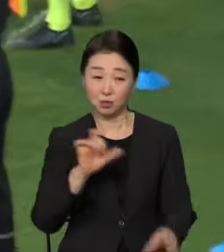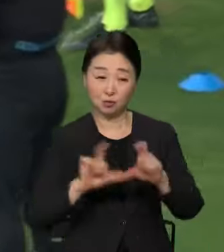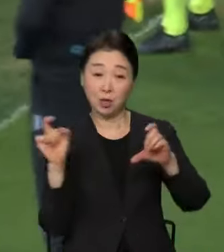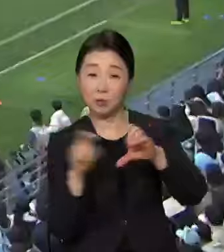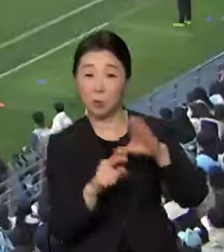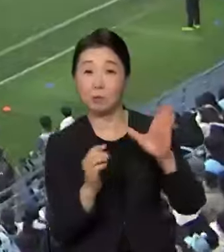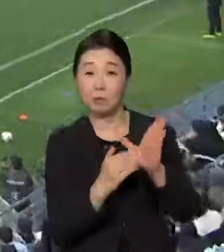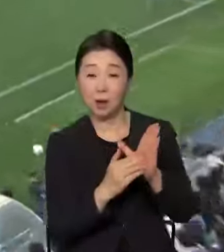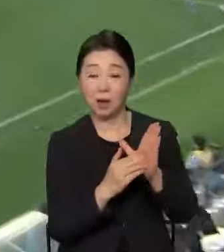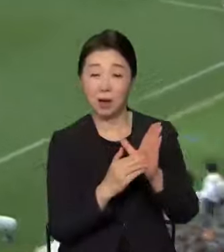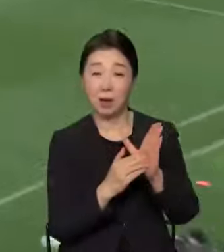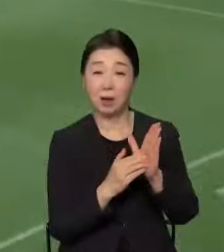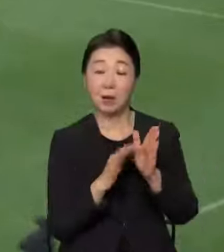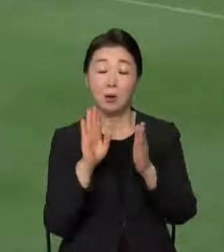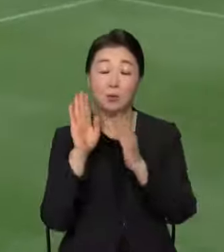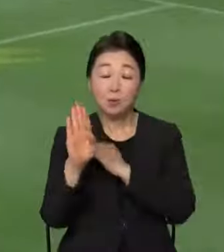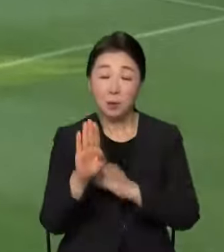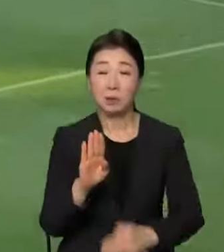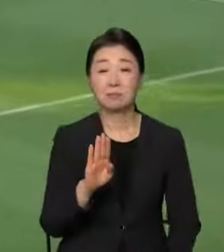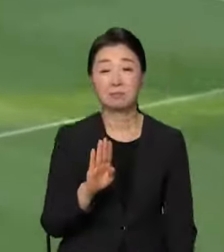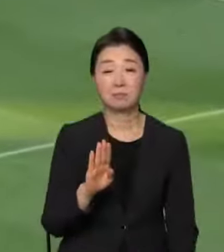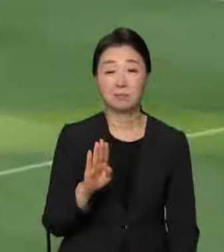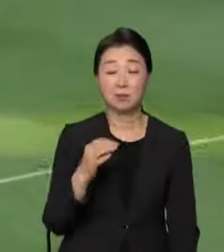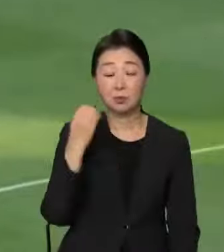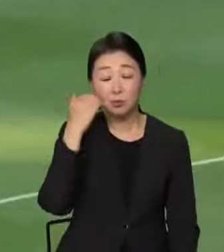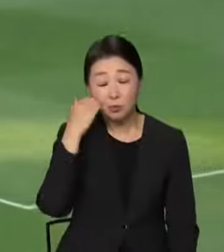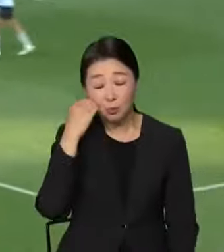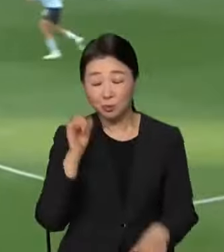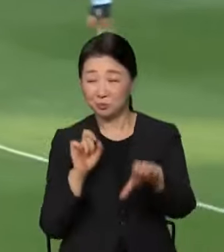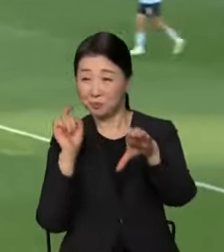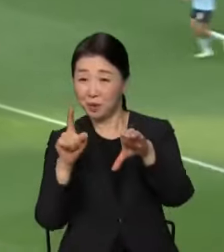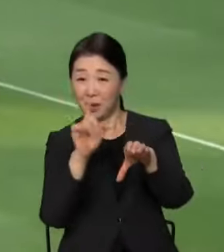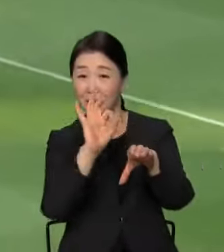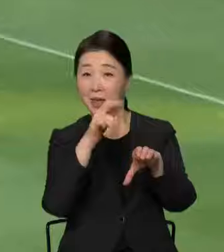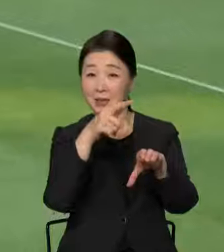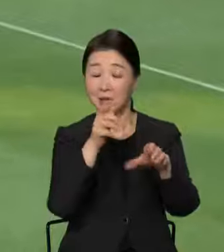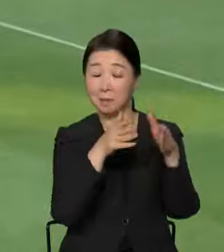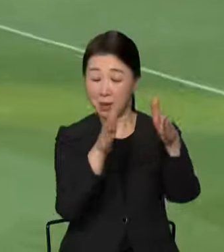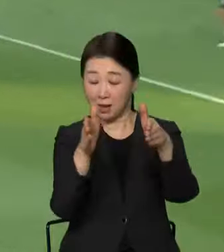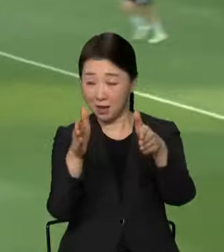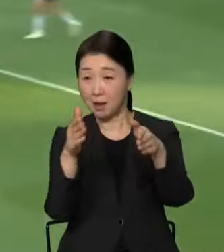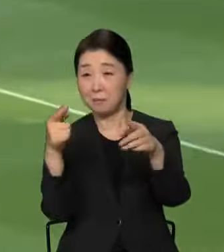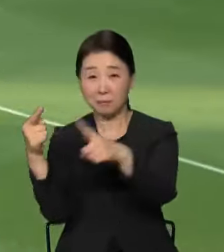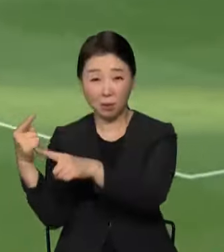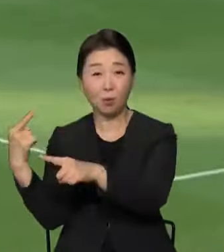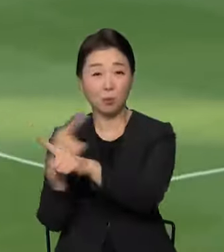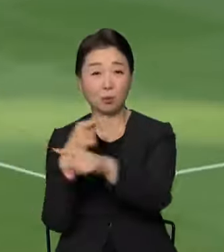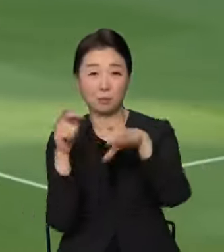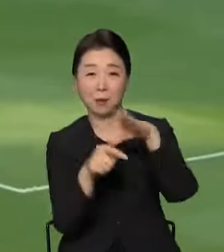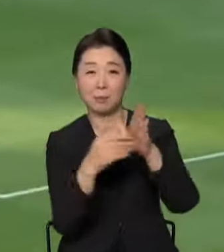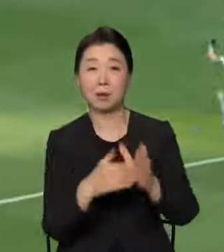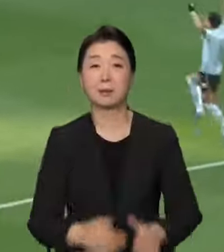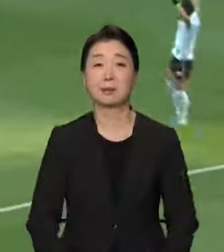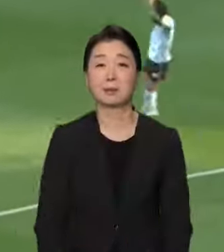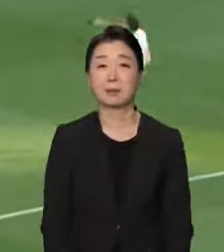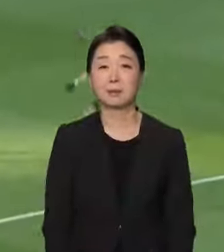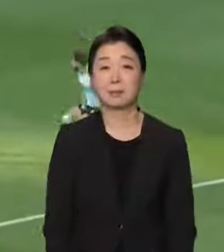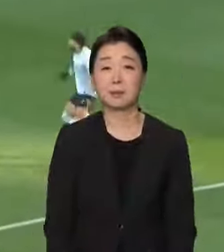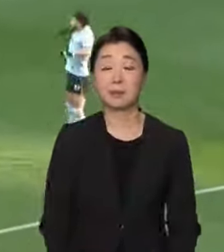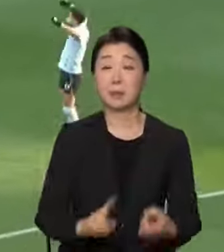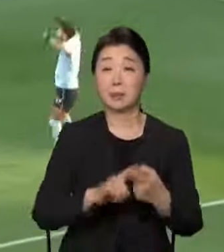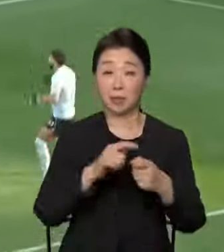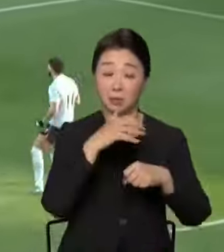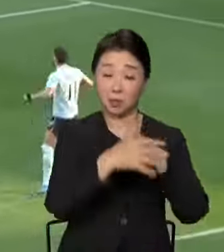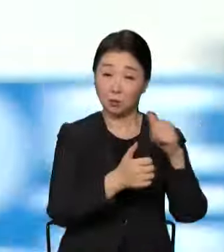38분에는 이용래의 중거리 슈팅을 에드가가 방향만 살짝 바꿔 추가 골을 만들어냈습니다. 이대로